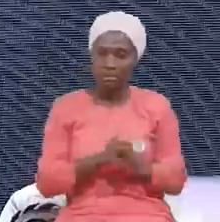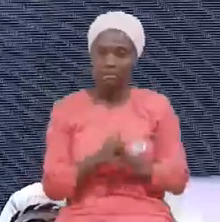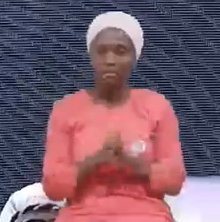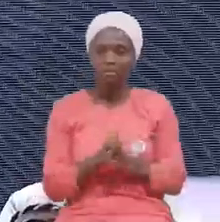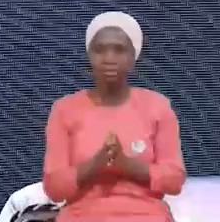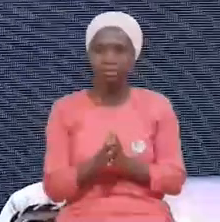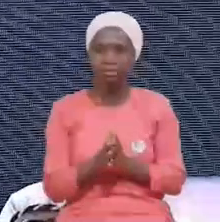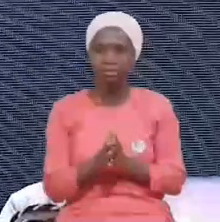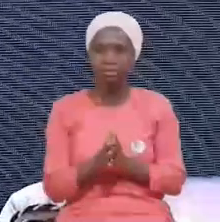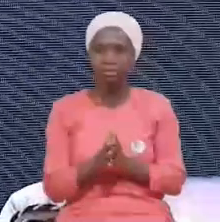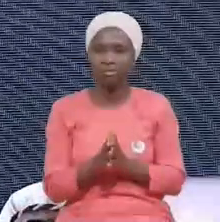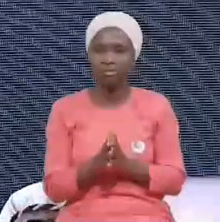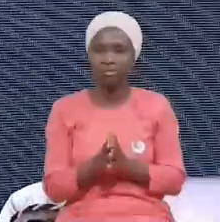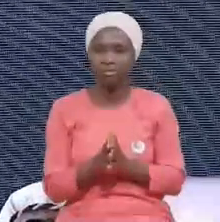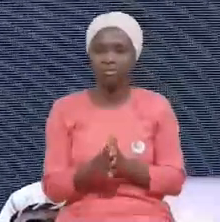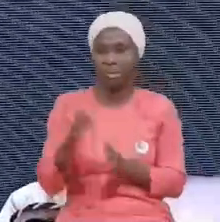Ensuite, c'est action pour A.